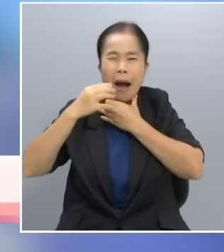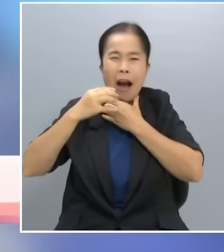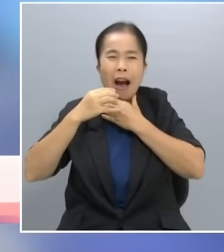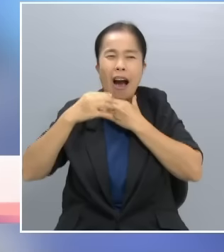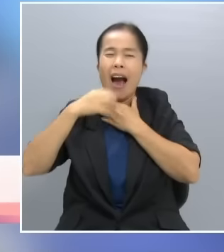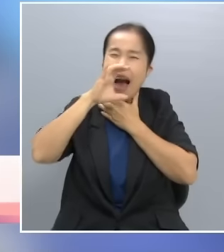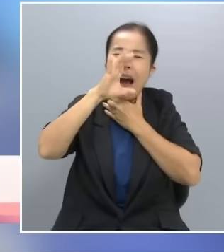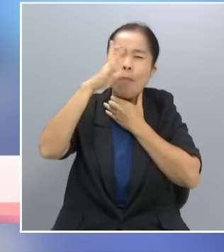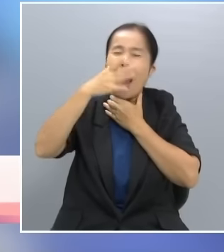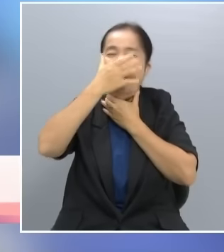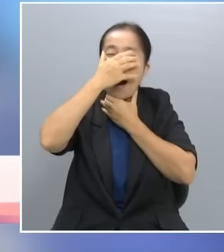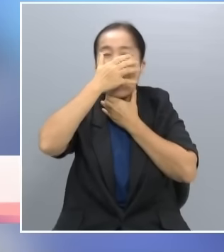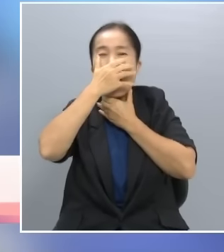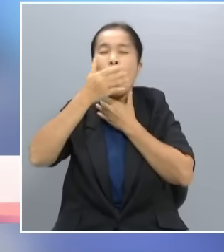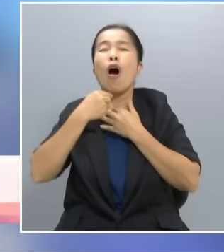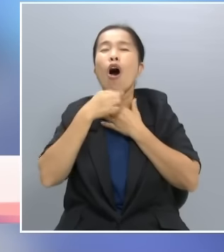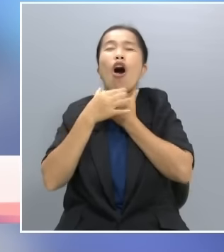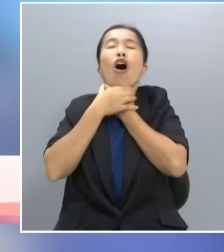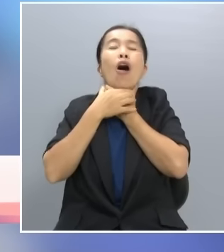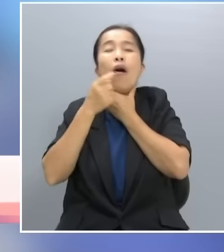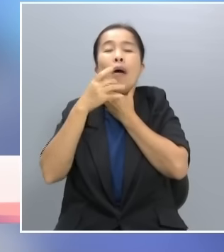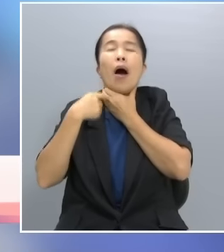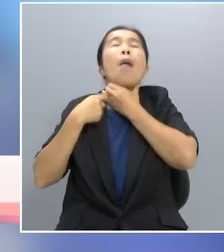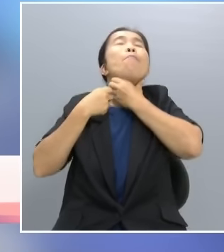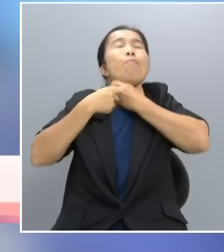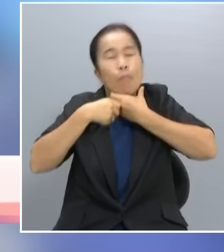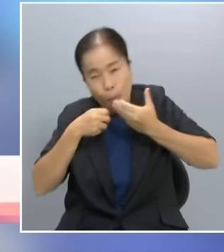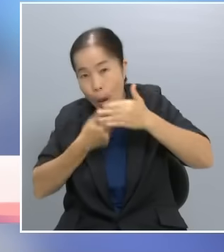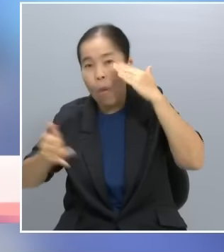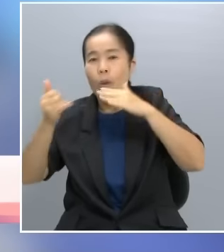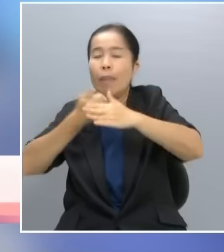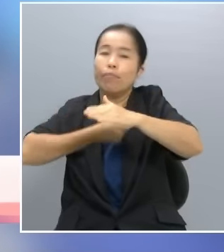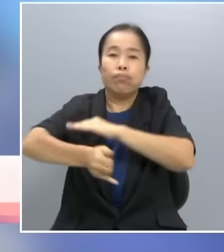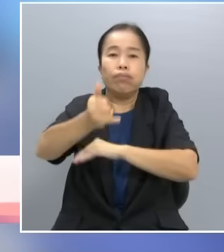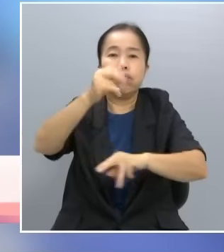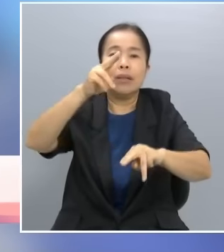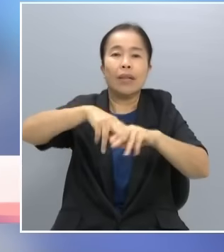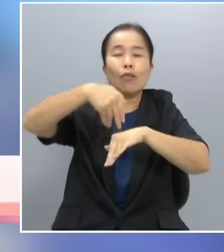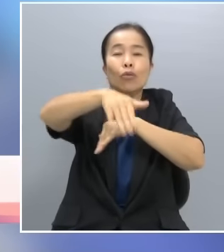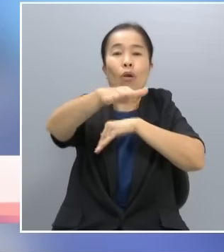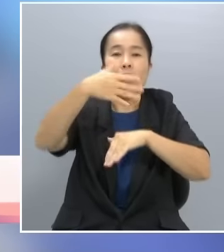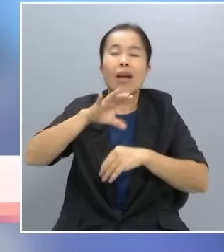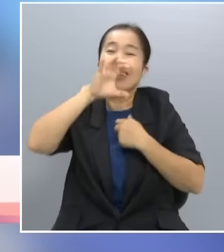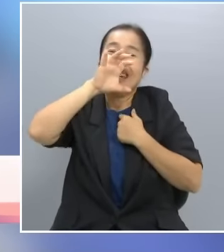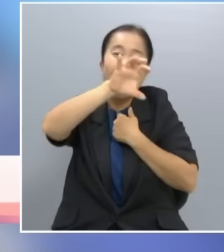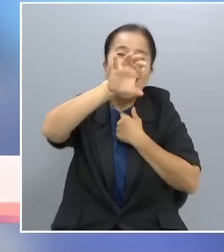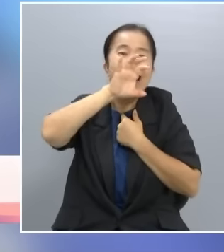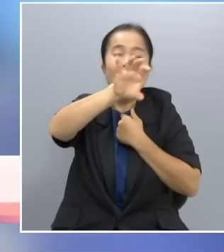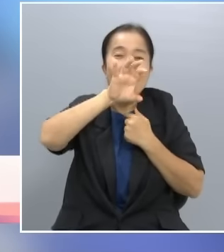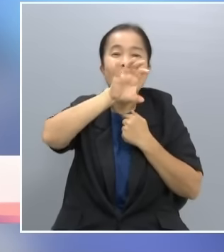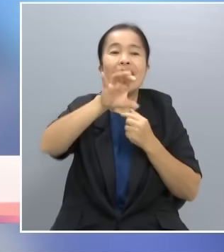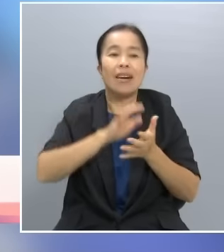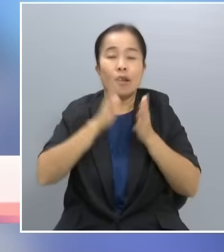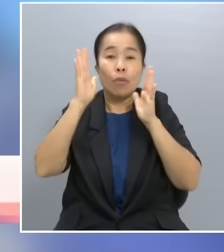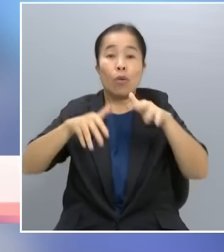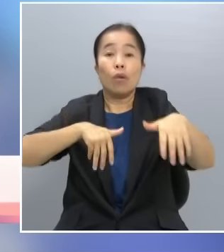จะร้องเรียกให้คนนั้นช่วยแต่ก็ร้องไม่ออกพอสะบัดหลุดเท่านั้นแหละครับก็รีบวิ่งออกไปด้านนอกพร้อมกับกรีดร้องและตะโกนให้คนช่วยจนมี